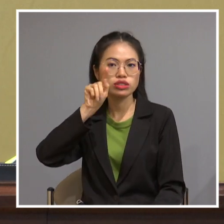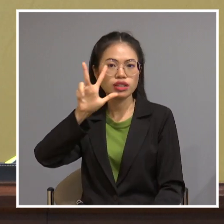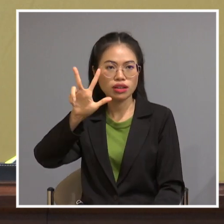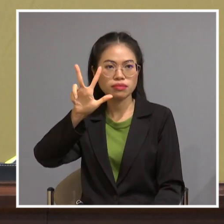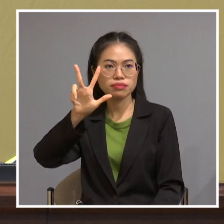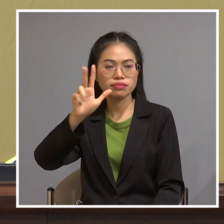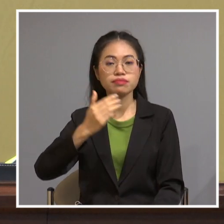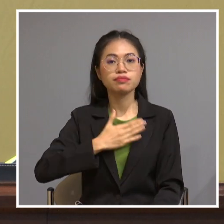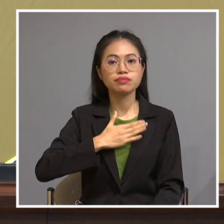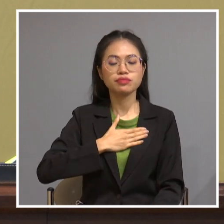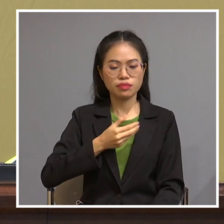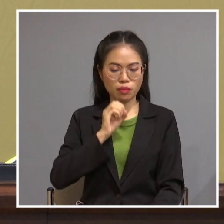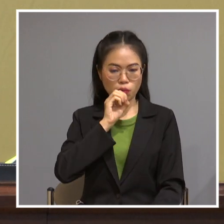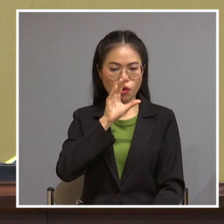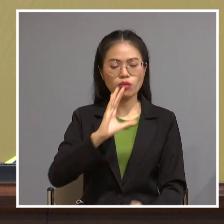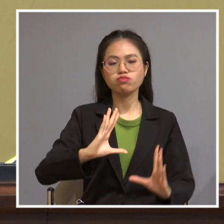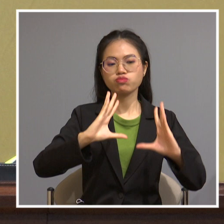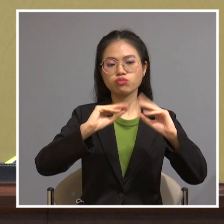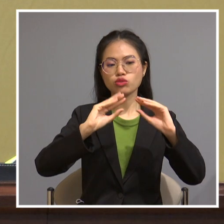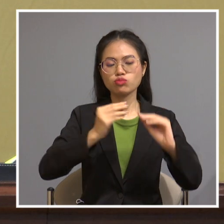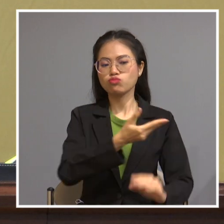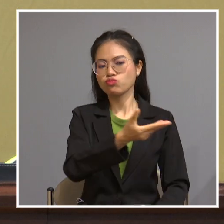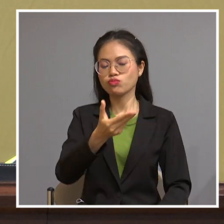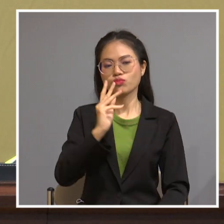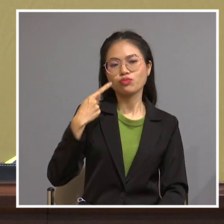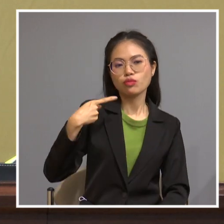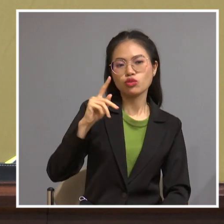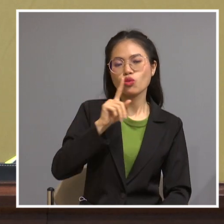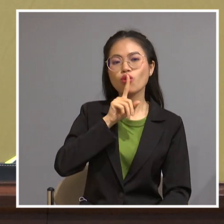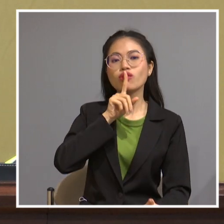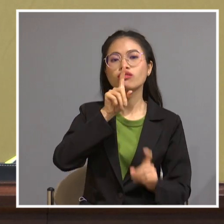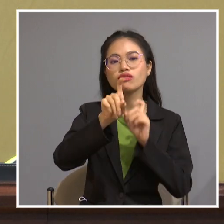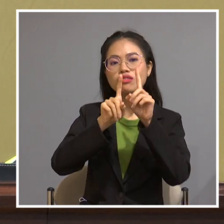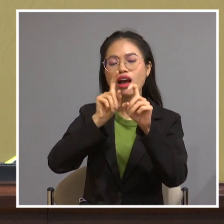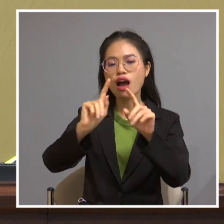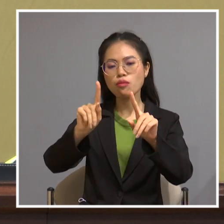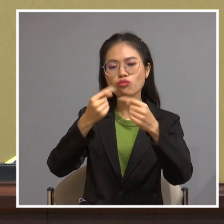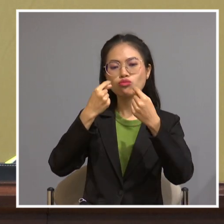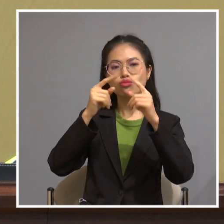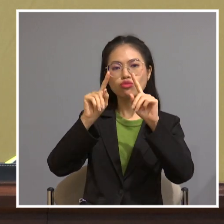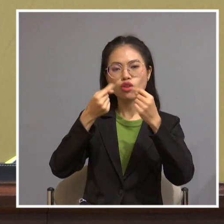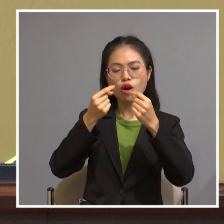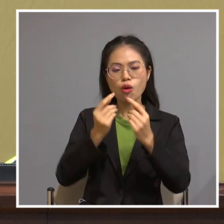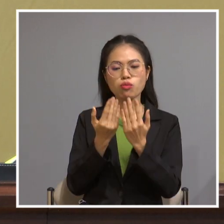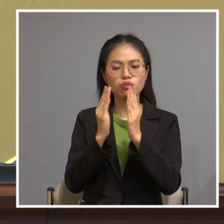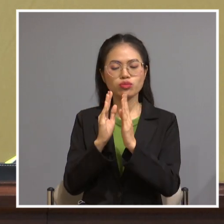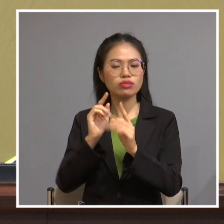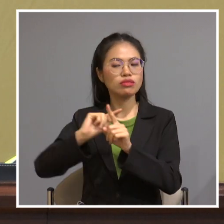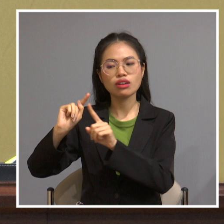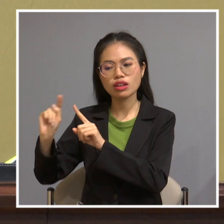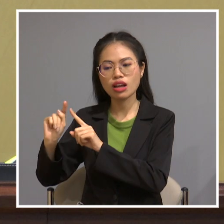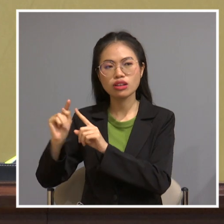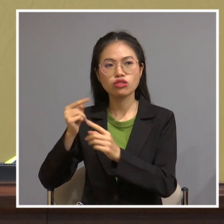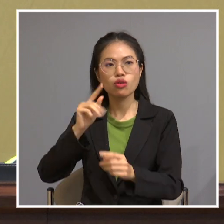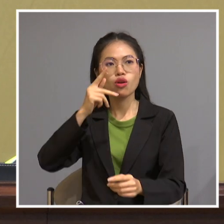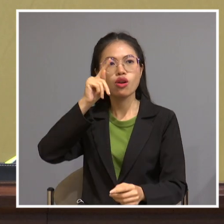ผมขอเรีนที่ประชุมตรบว่าเพื่ประหุทธในการถามและตอบกระทูถามของผู้ตั้งหกระทูถามและของท่านลำตร